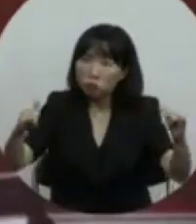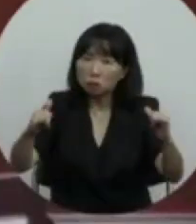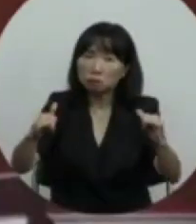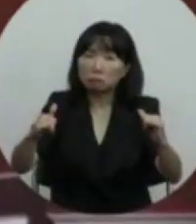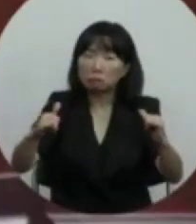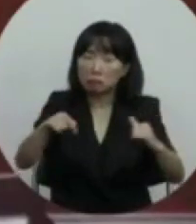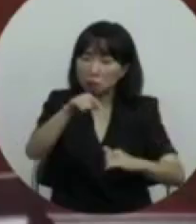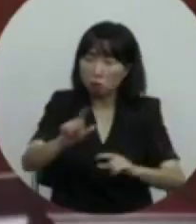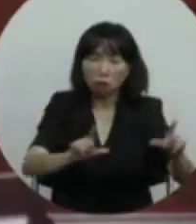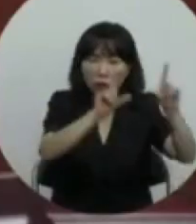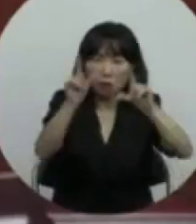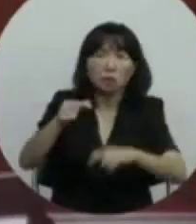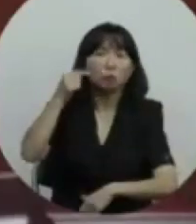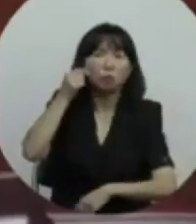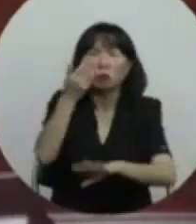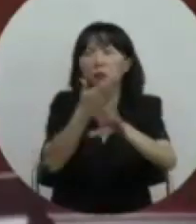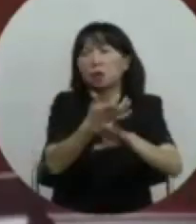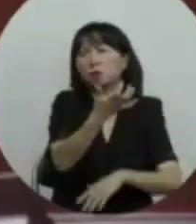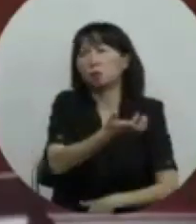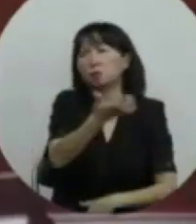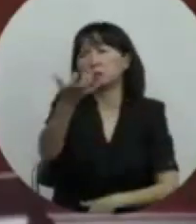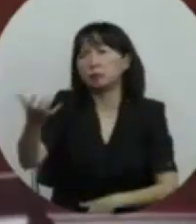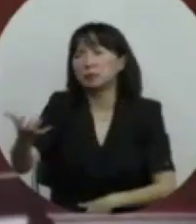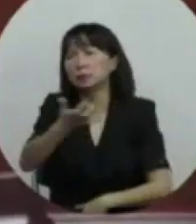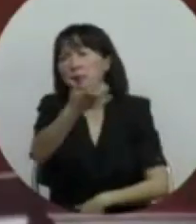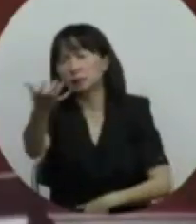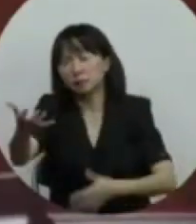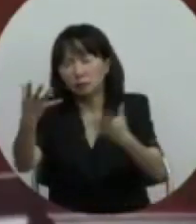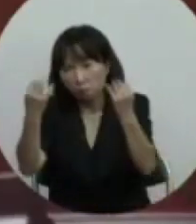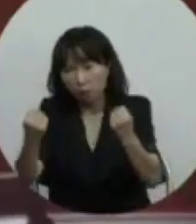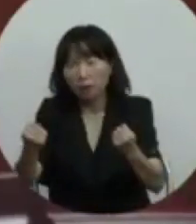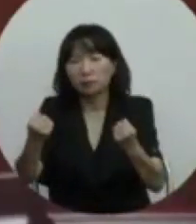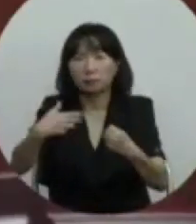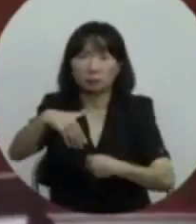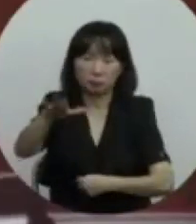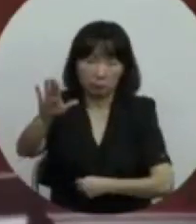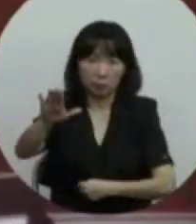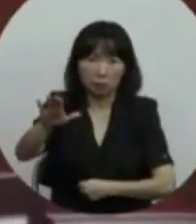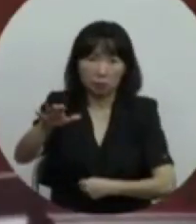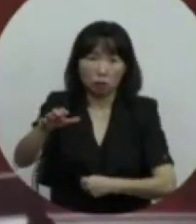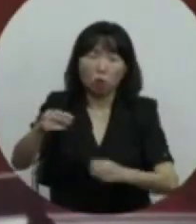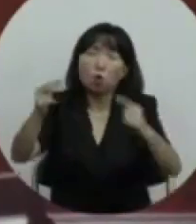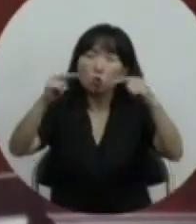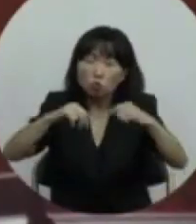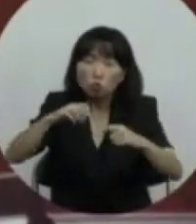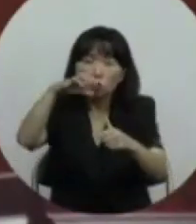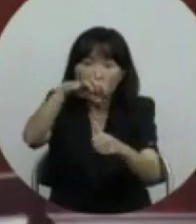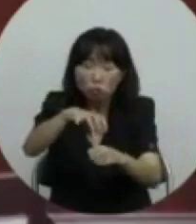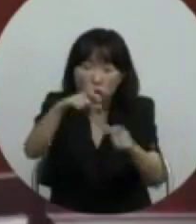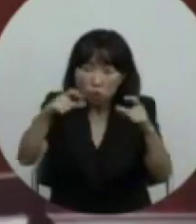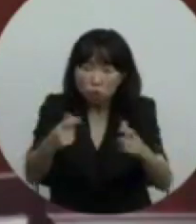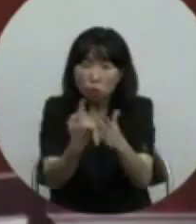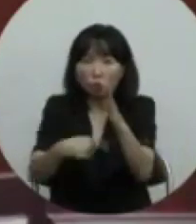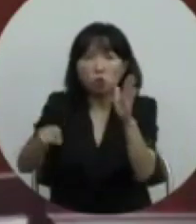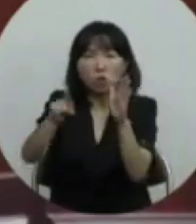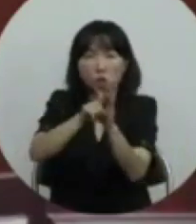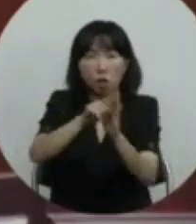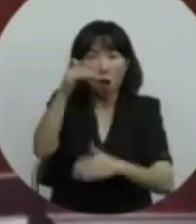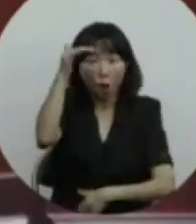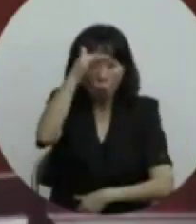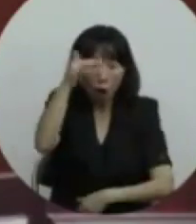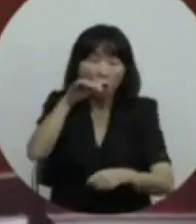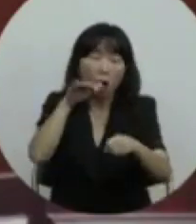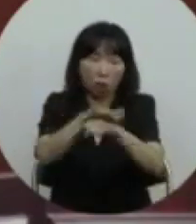지역으로 이사갈 수밖에 없었습니다. 이런 중첩 규제 지역을 위해 관광형